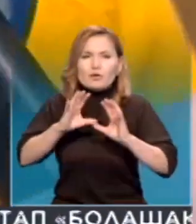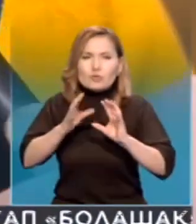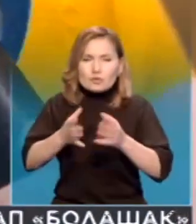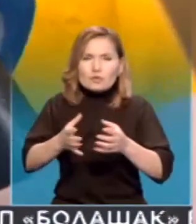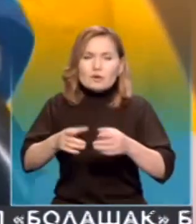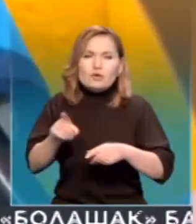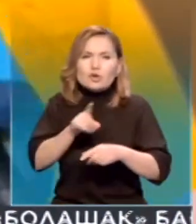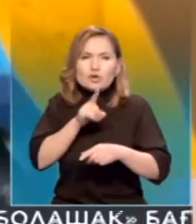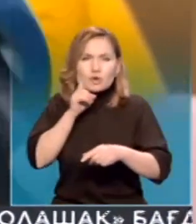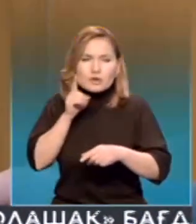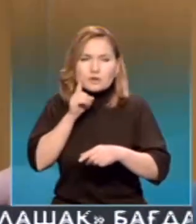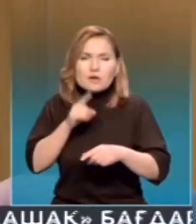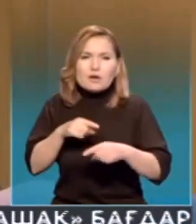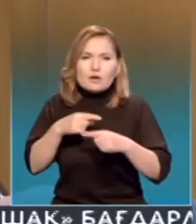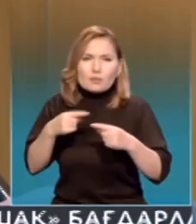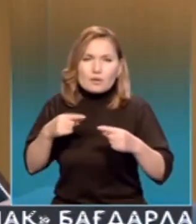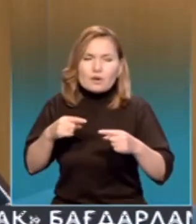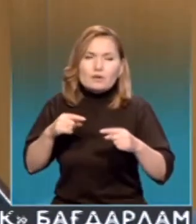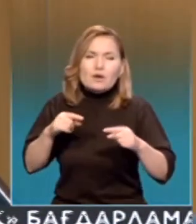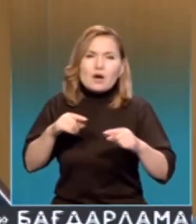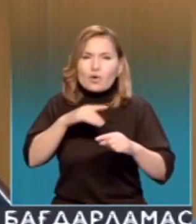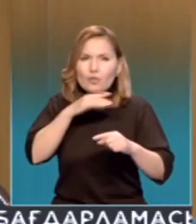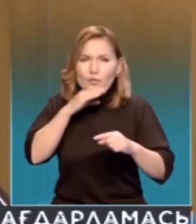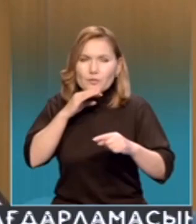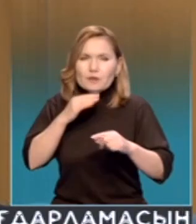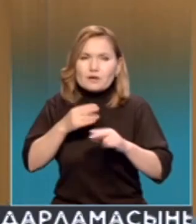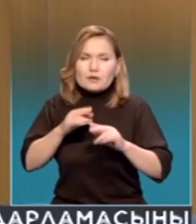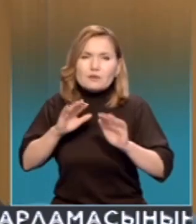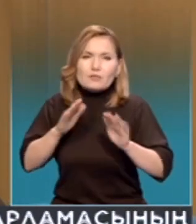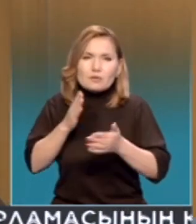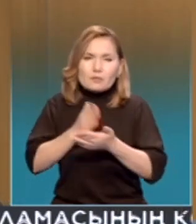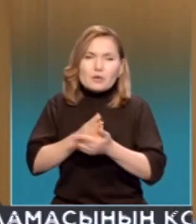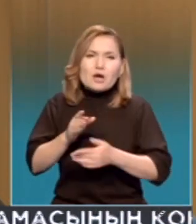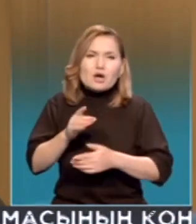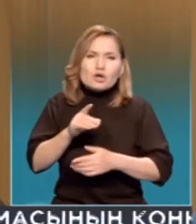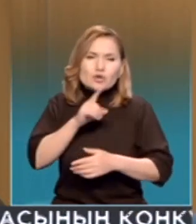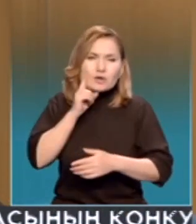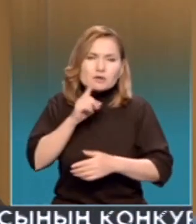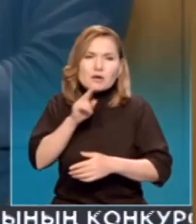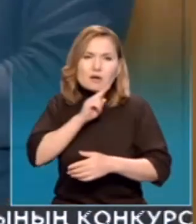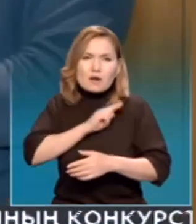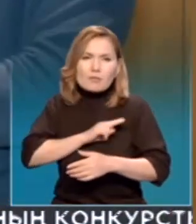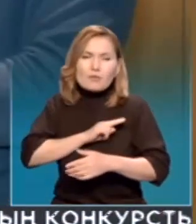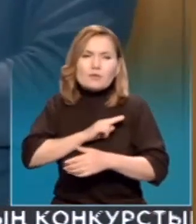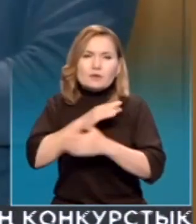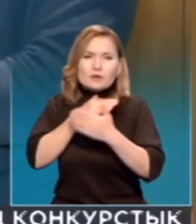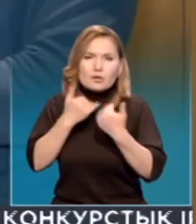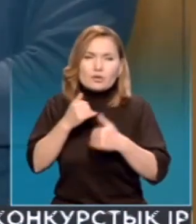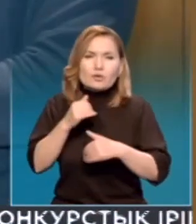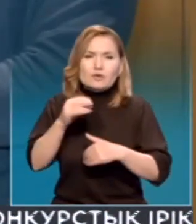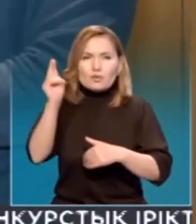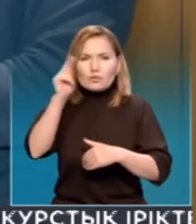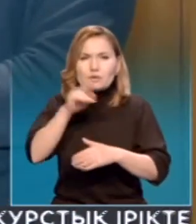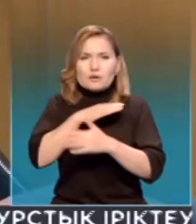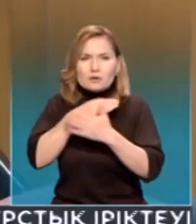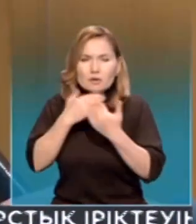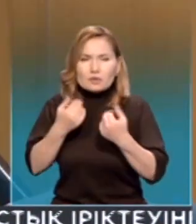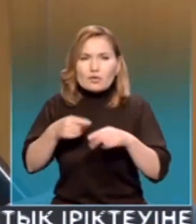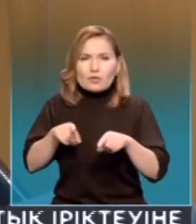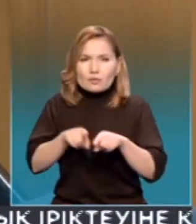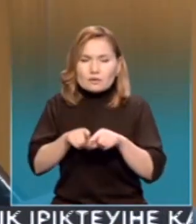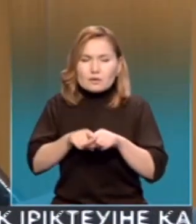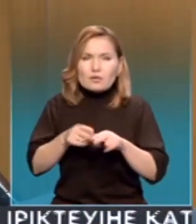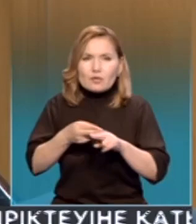болған дүние. Оқуда істемейтін, жұмыста жасамайтын жастар санаты әлеуметтік